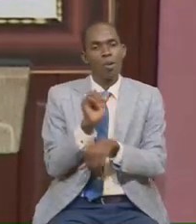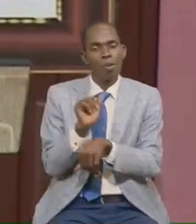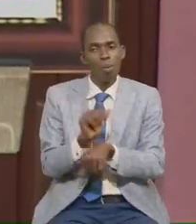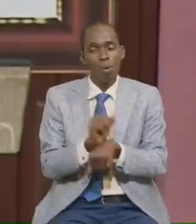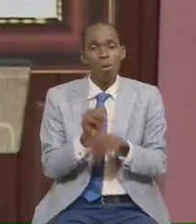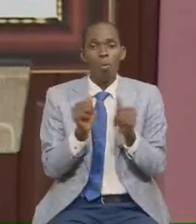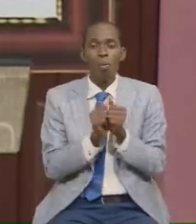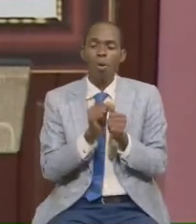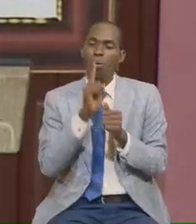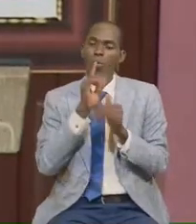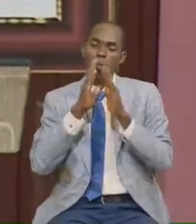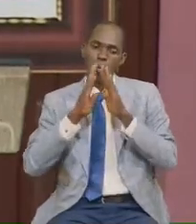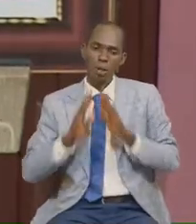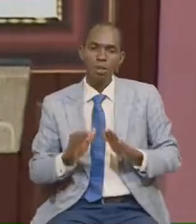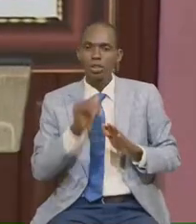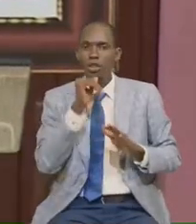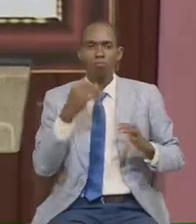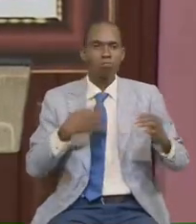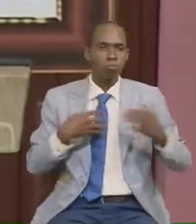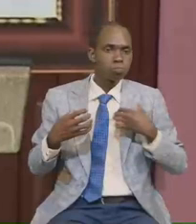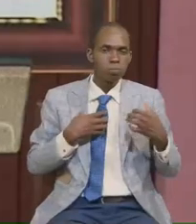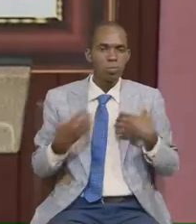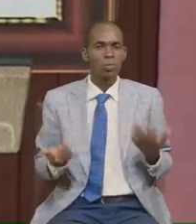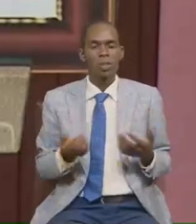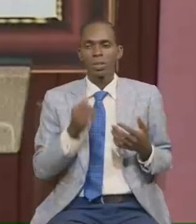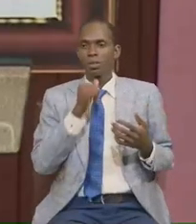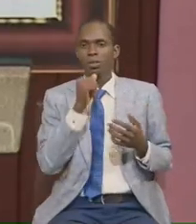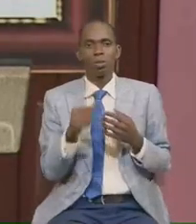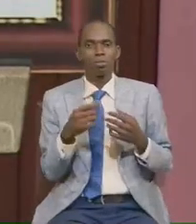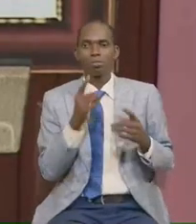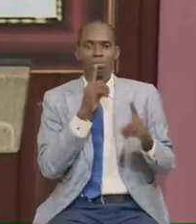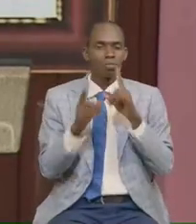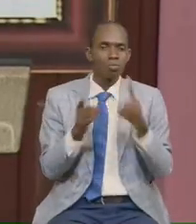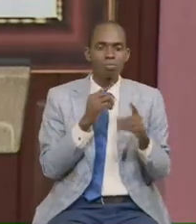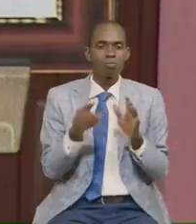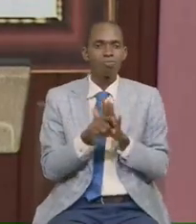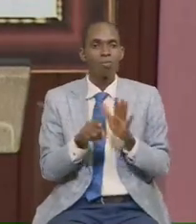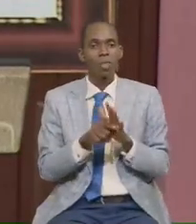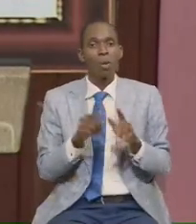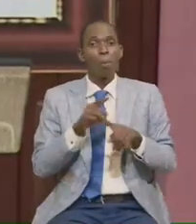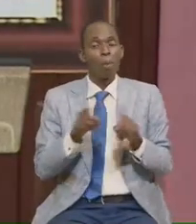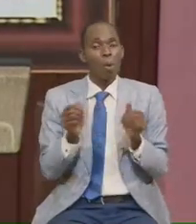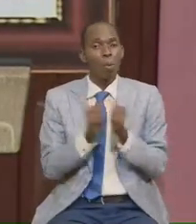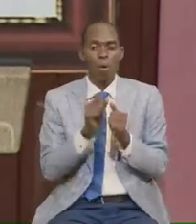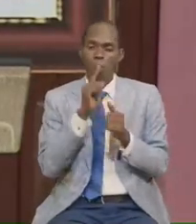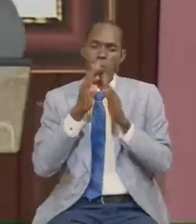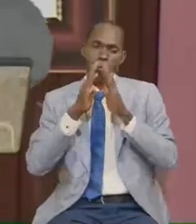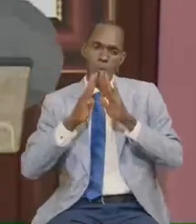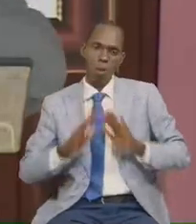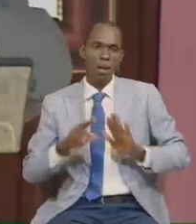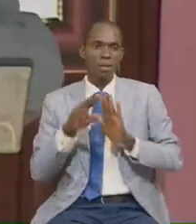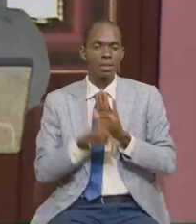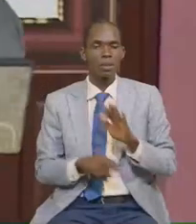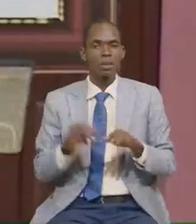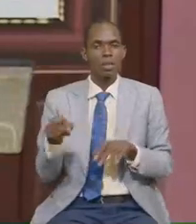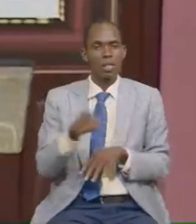paisiblement, pas en murmurant, pas en ronchonnant, pas en se plaignant. En travaillant paisiblement à manger